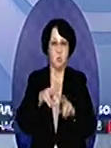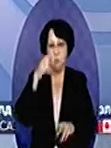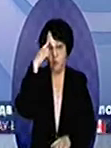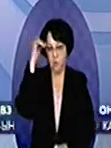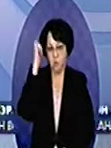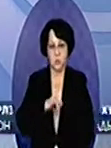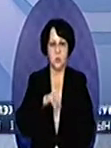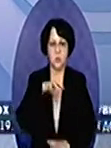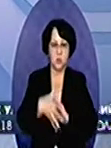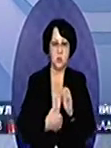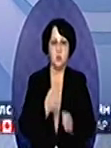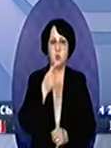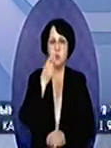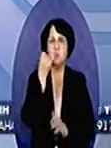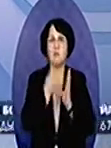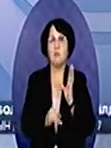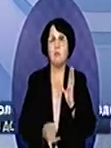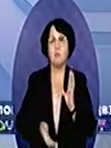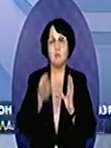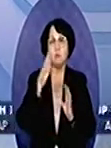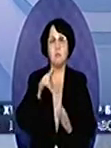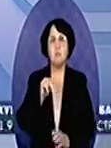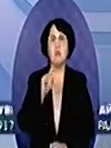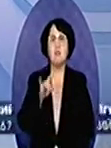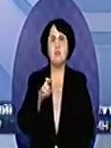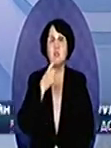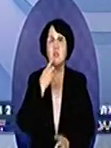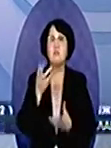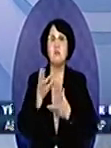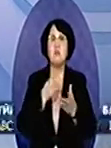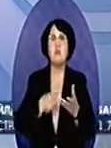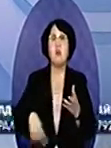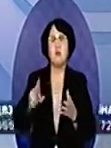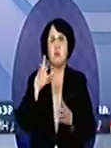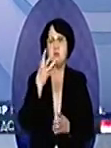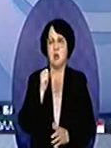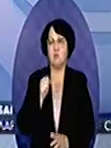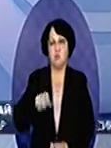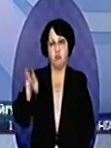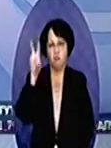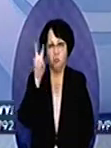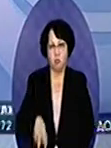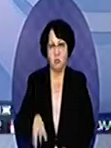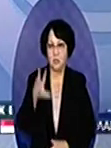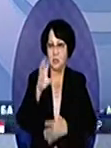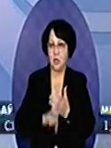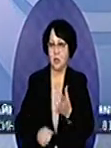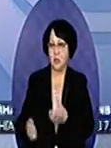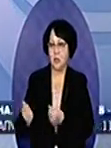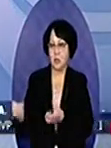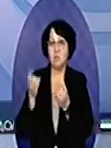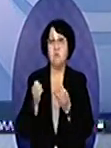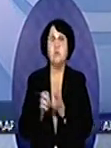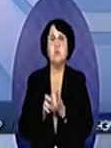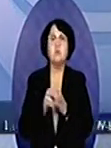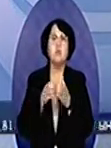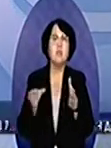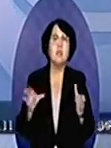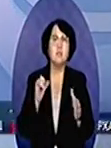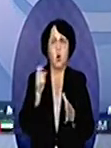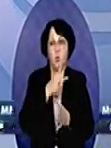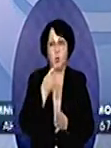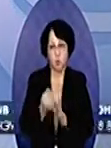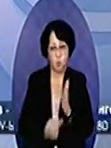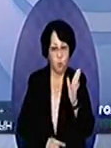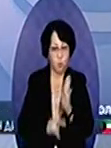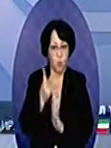Дэлхийн 100 долгаароор нэгдсэн Парисын хэлтсийн үрээнд 500 сая долларын санхүүжилт татах боломж нэгдээд байна. Энэ санхүүжилтийг үр дүнтэй ашиглах хэсэгт